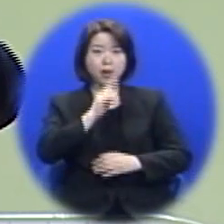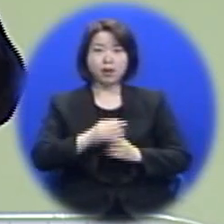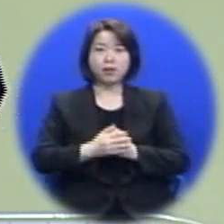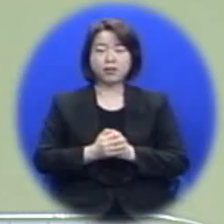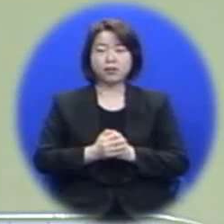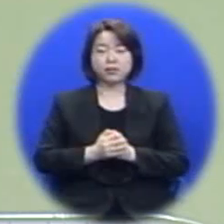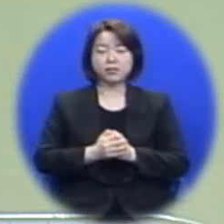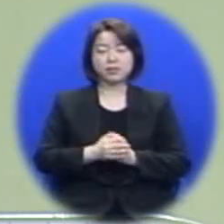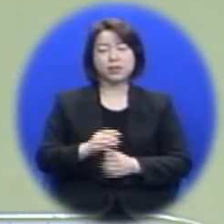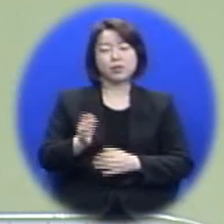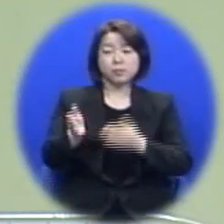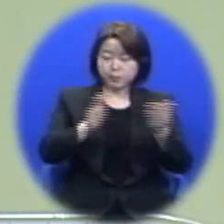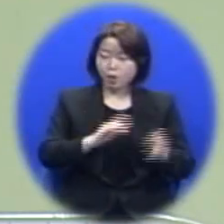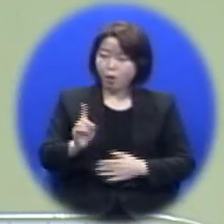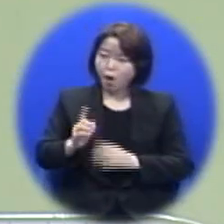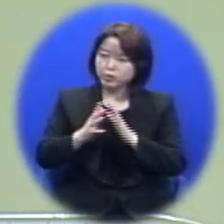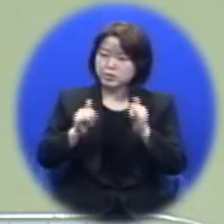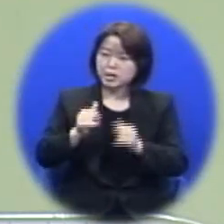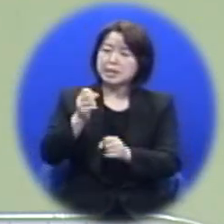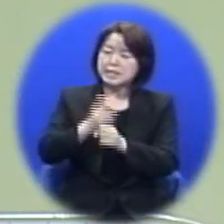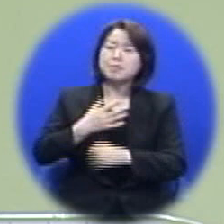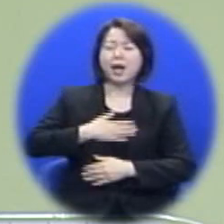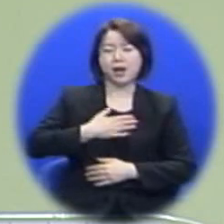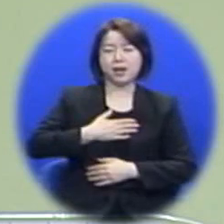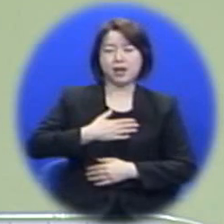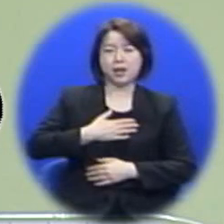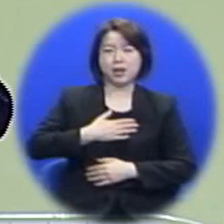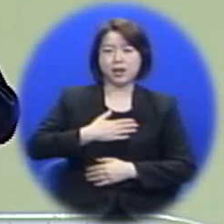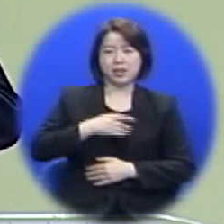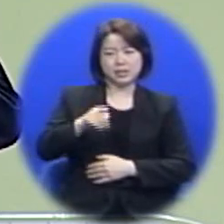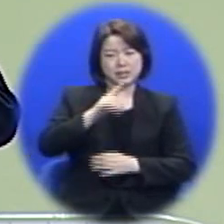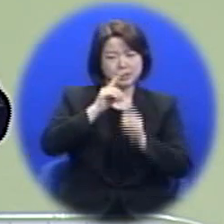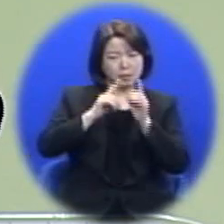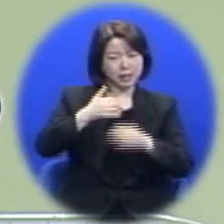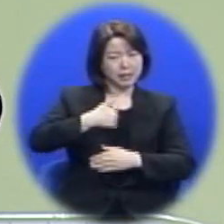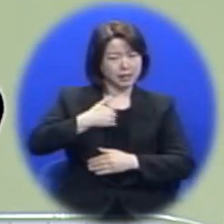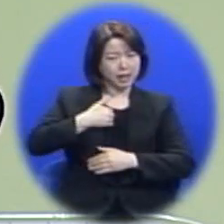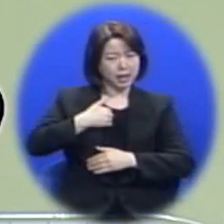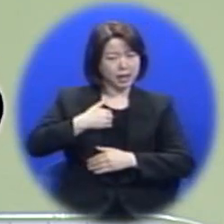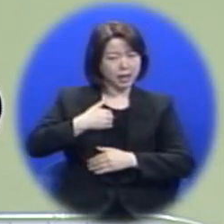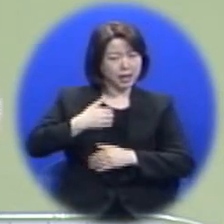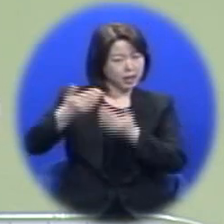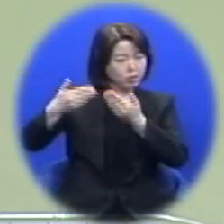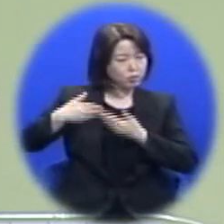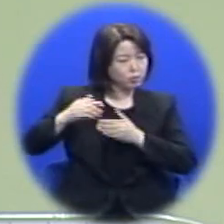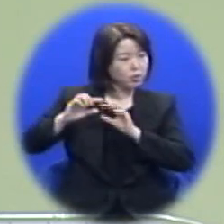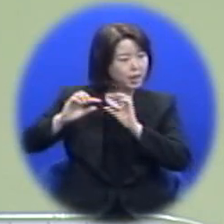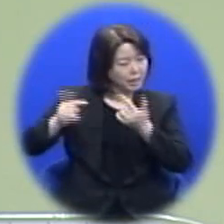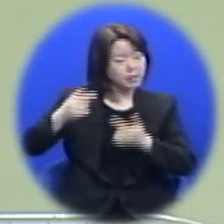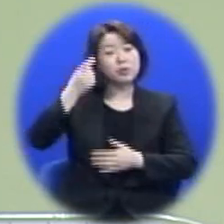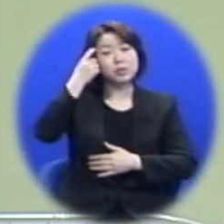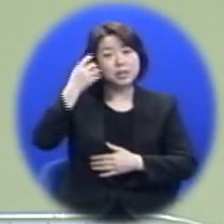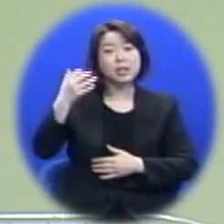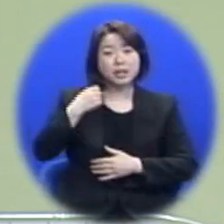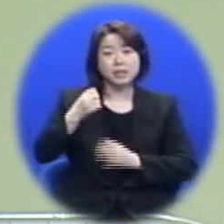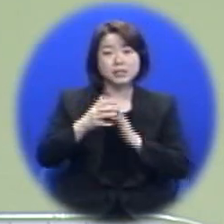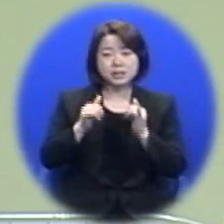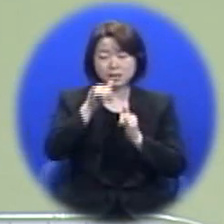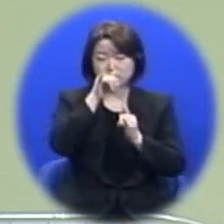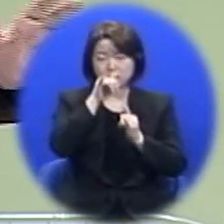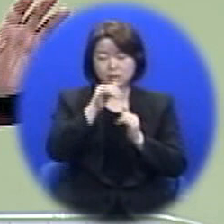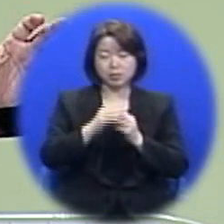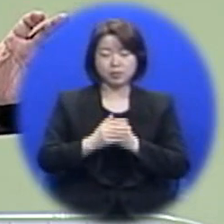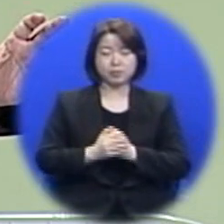어떤 분들은 이미 알고 계시지만 그 d 그 말이 내게 해상 되지는 않을 거야 이러는 분들도